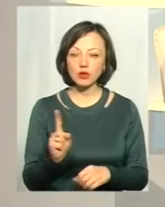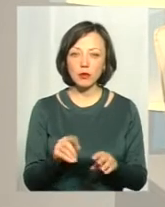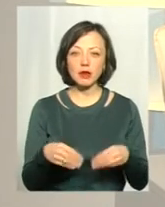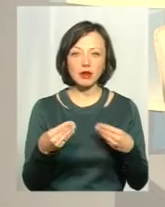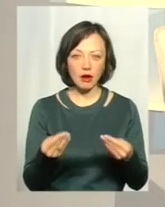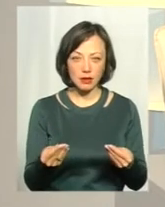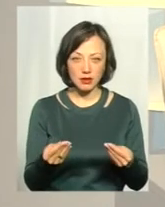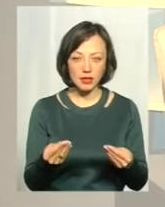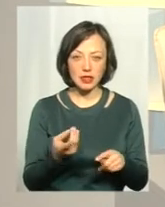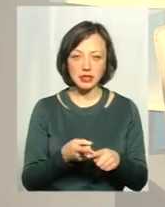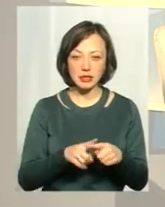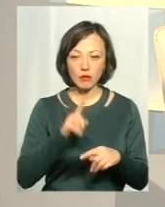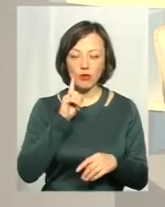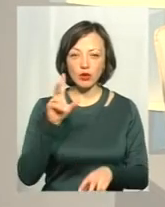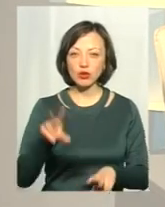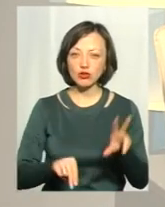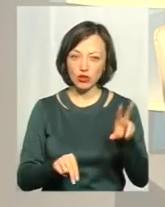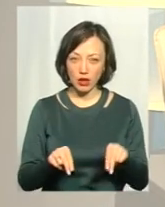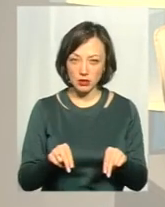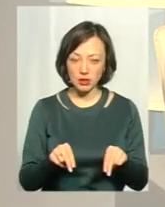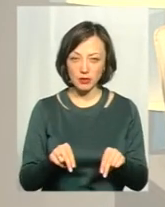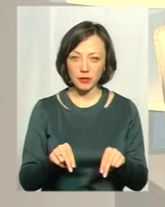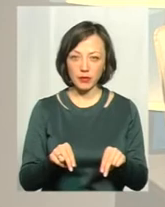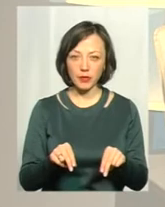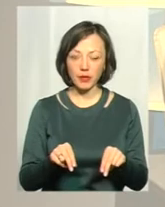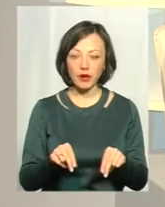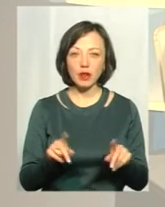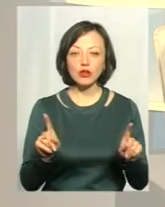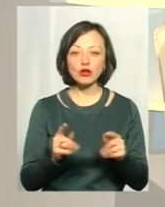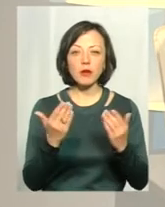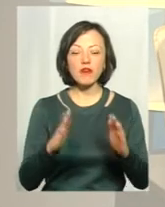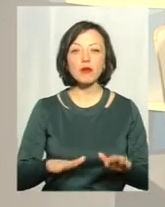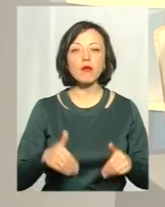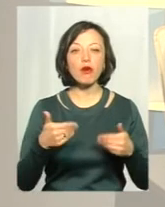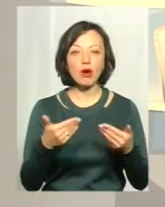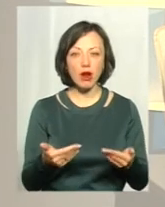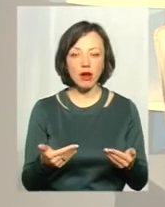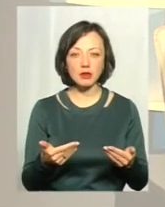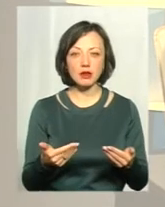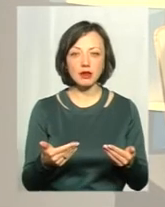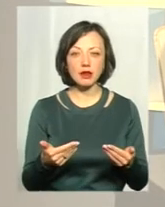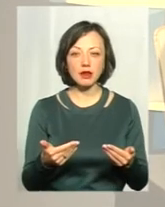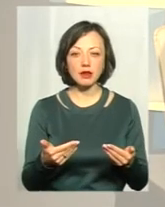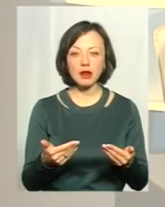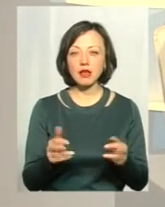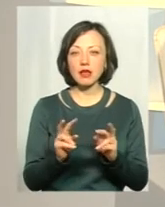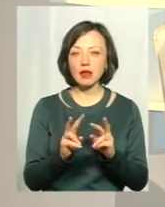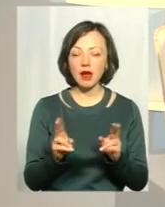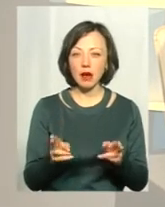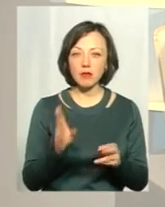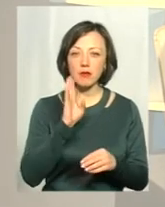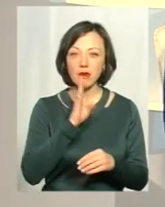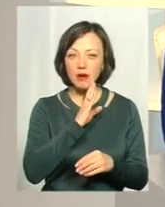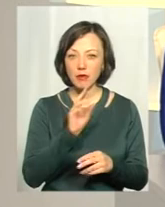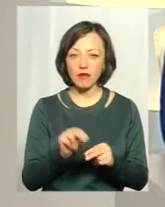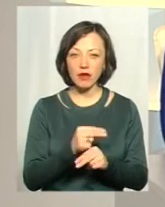дати цій молоді шанс, так? Що би ви порадили, от саме ви, пані Антоніна, як мама,